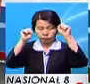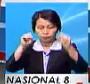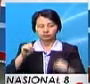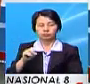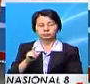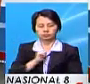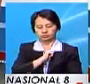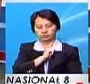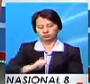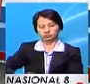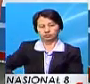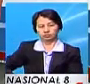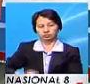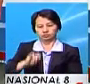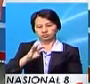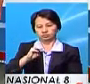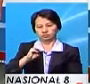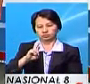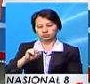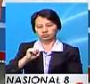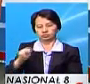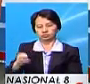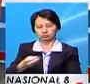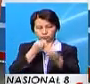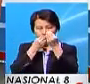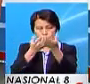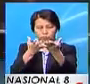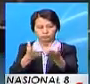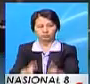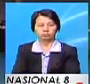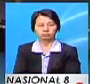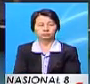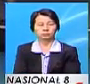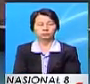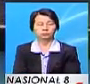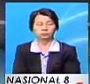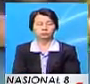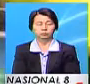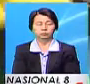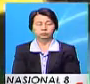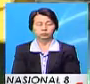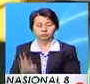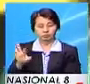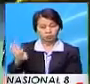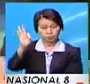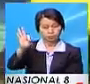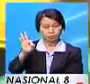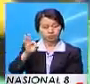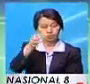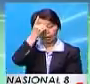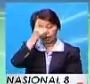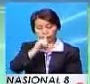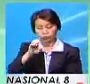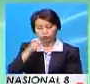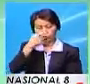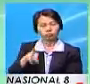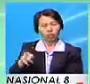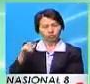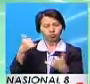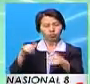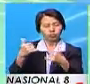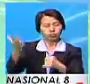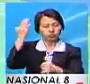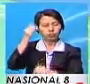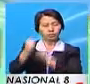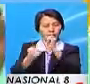Malaysia tunku Tan Sri Imran tuanku jaafar dipilih berdasarkan prestasi cemerlang di peringkat